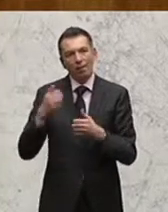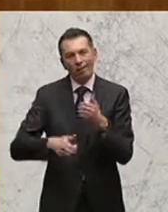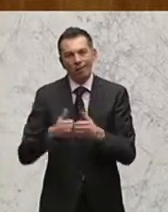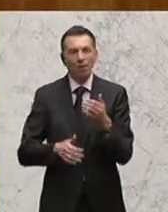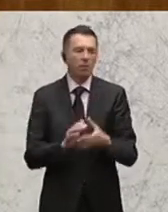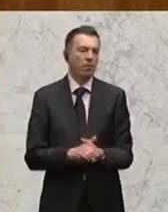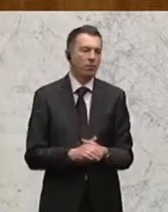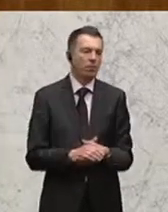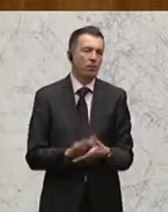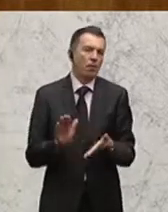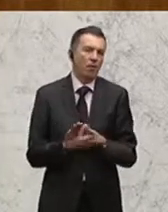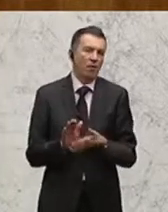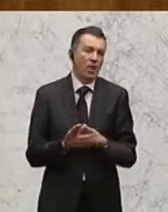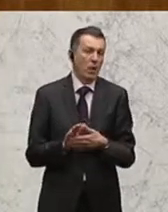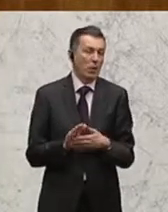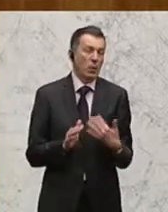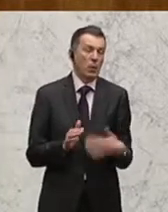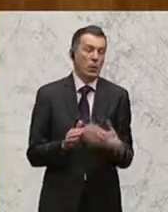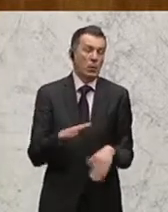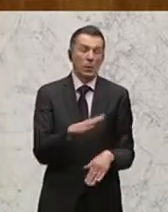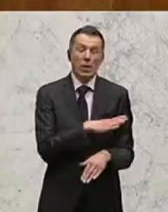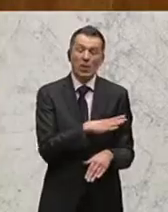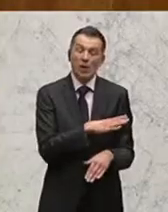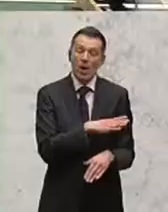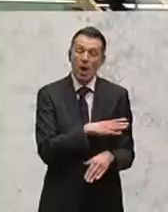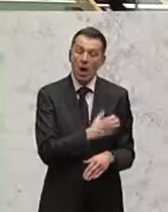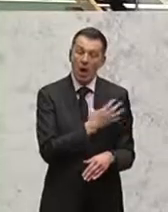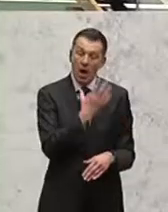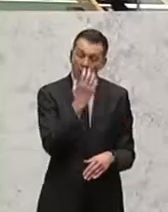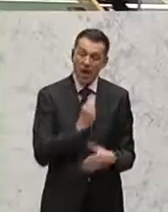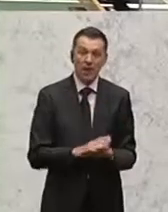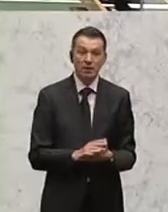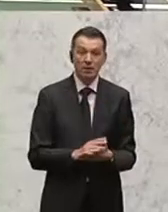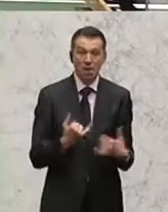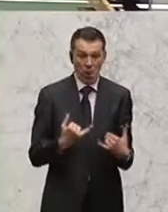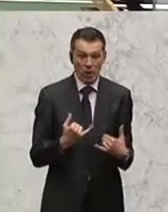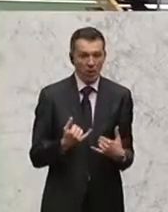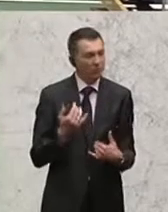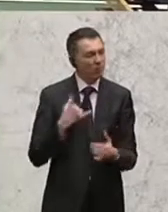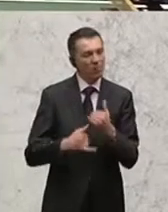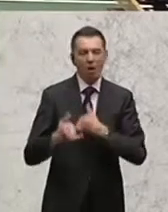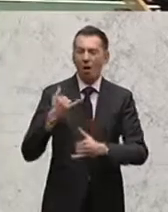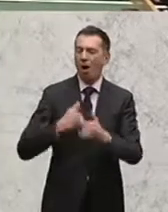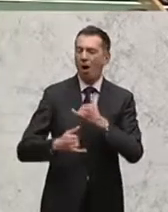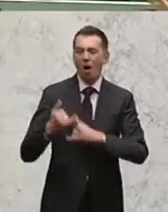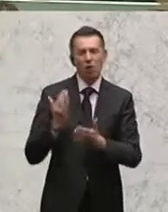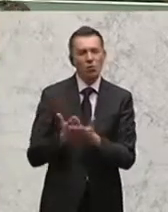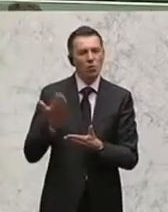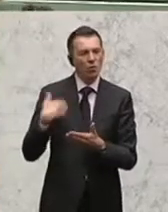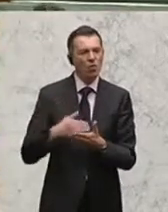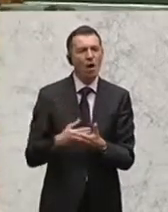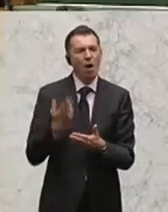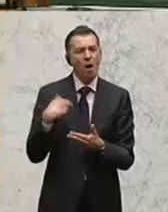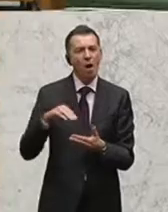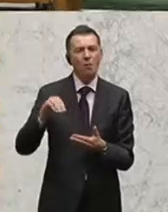zeigt auf, dass das durchaus ernstzunehmende Bedrohungen sind. Aber nicht erst seit heute. Vor Jahren hat es den Fall um den Mahmud